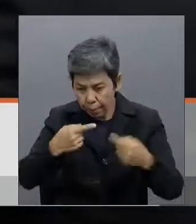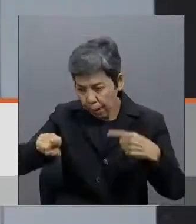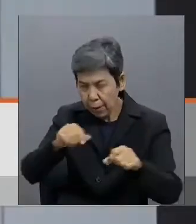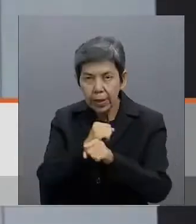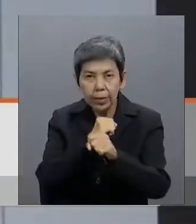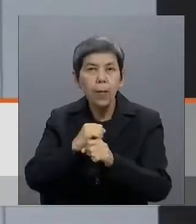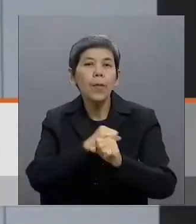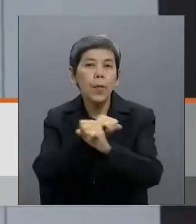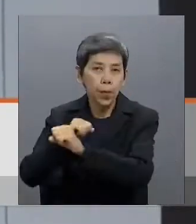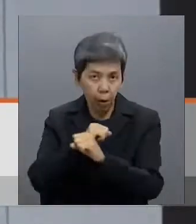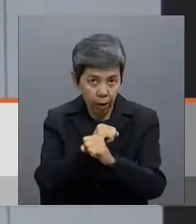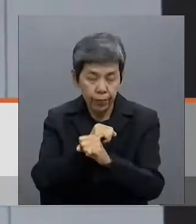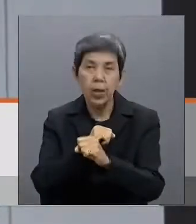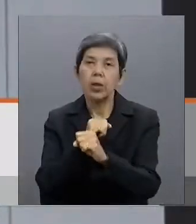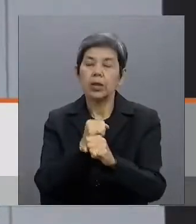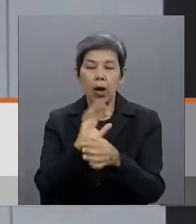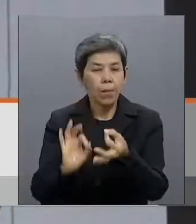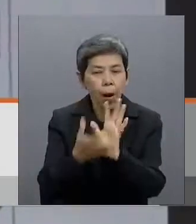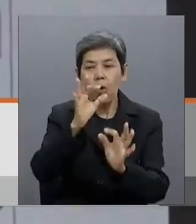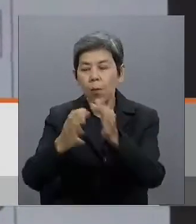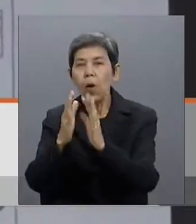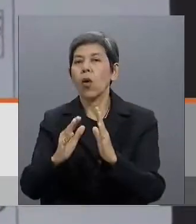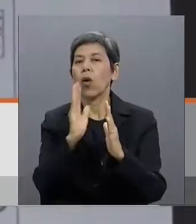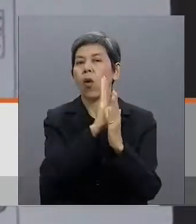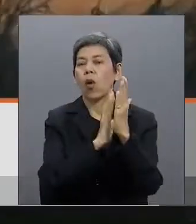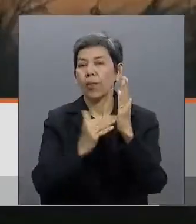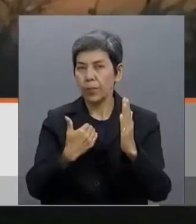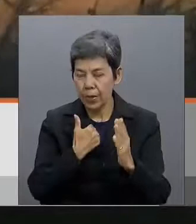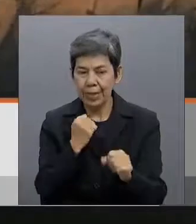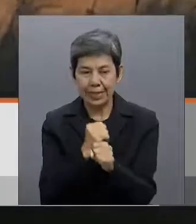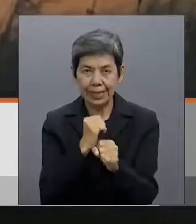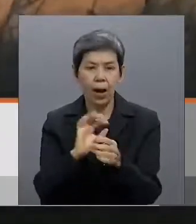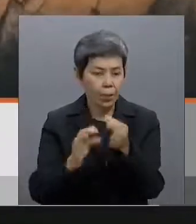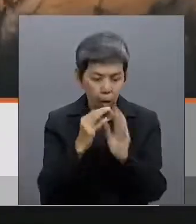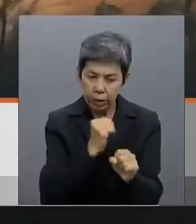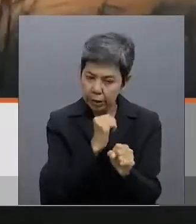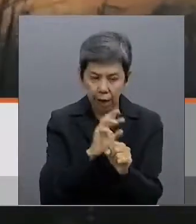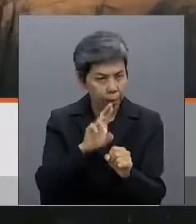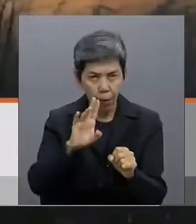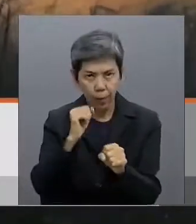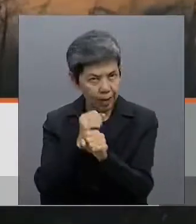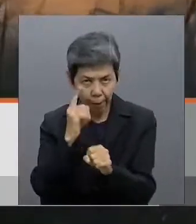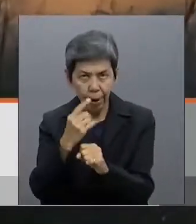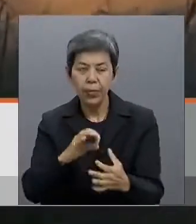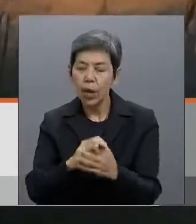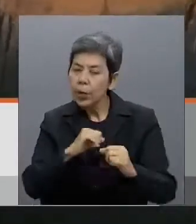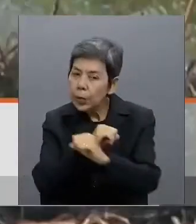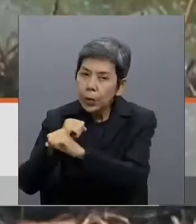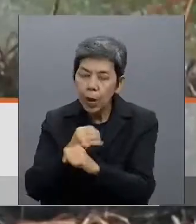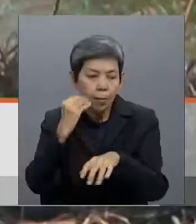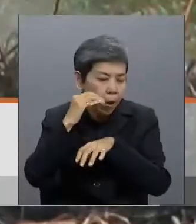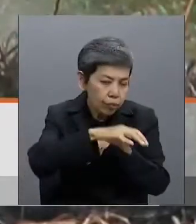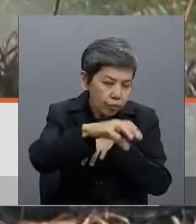แล้วก็ควบคุมการเผาในจังหวัดเช่นการจัดระเบียบการเผาอย่างเป็นระบบหรือว่าการควบคุมการเผาระดับหมู่บ้